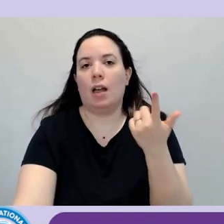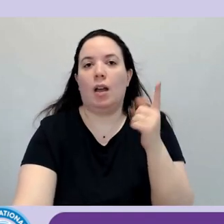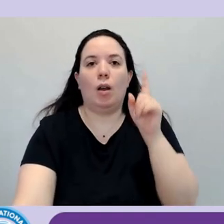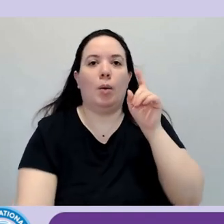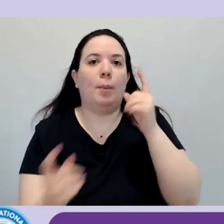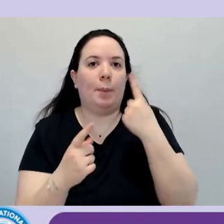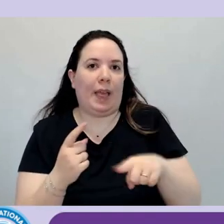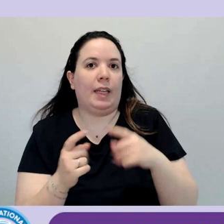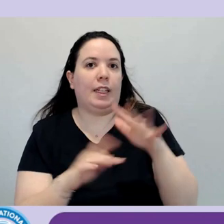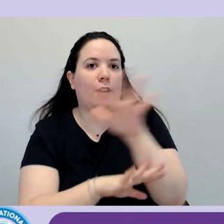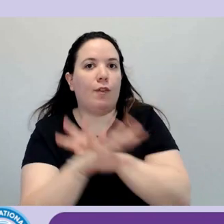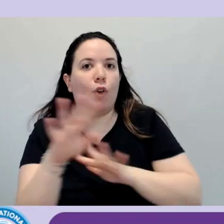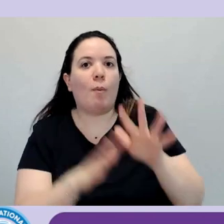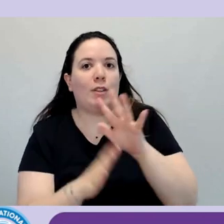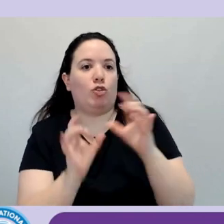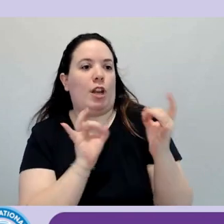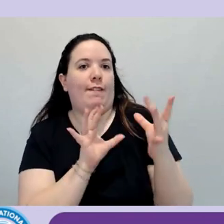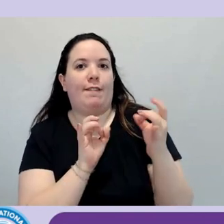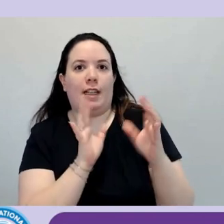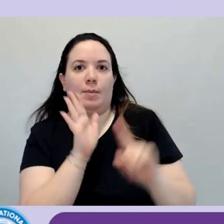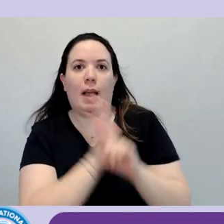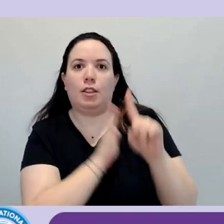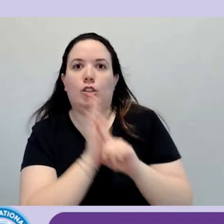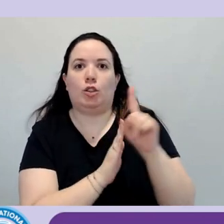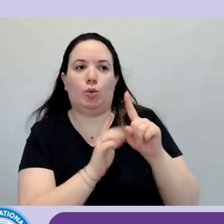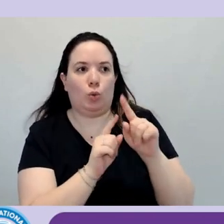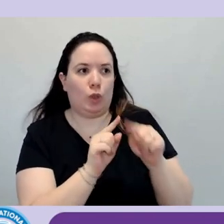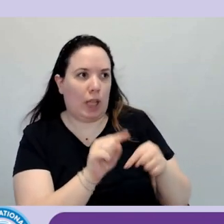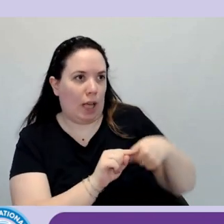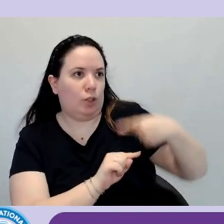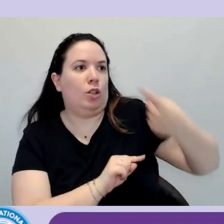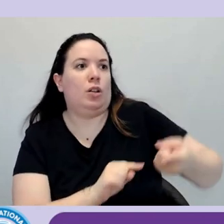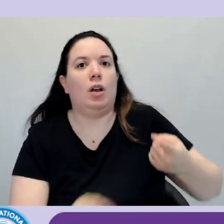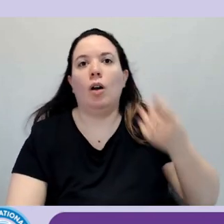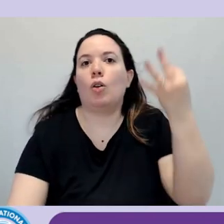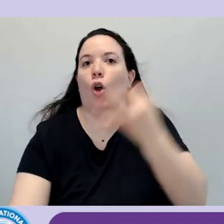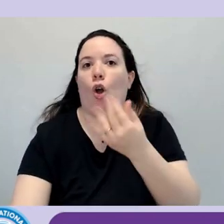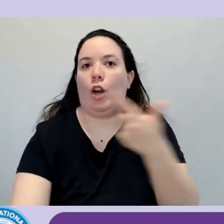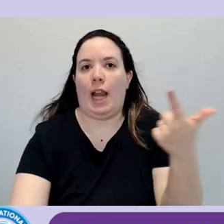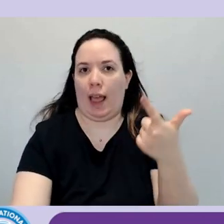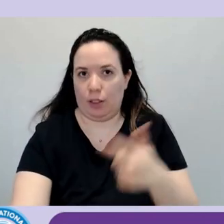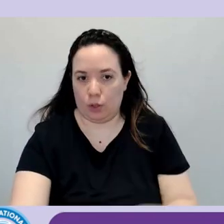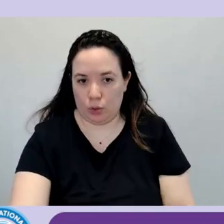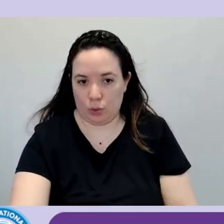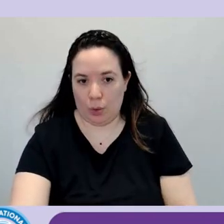riportare evidentemente Insomma nel riportare i risultati ehm